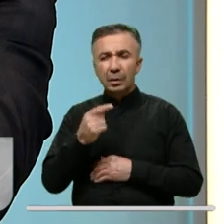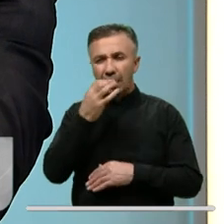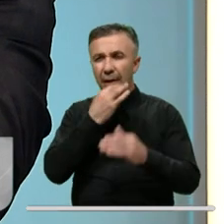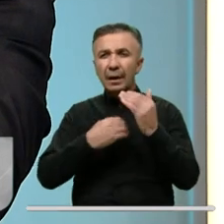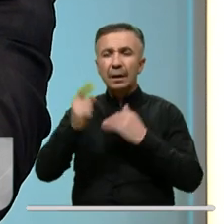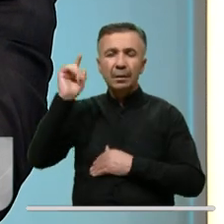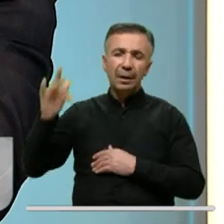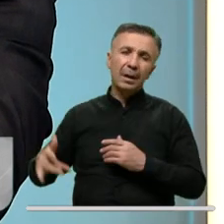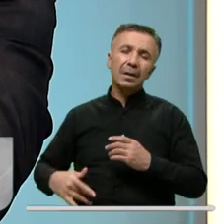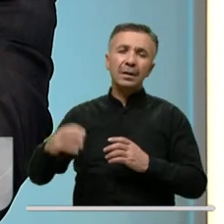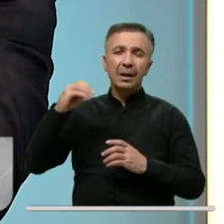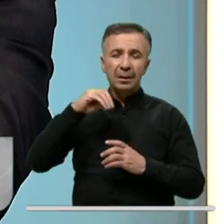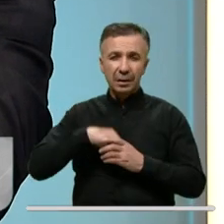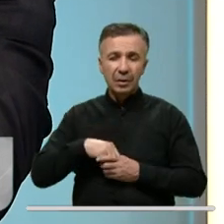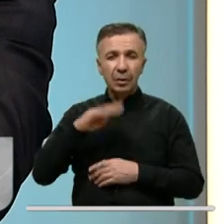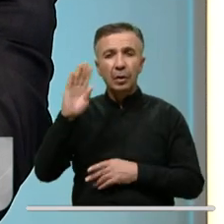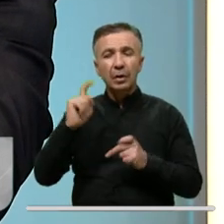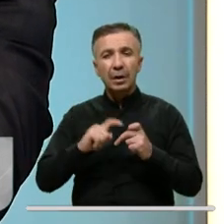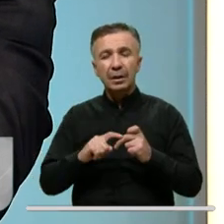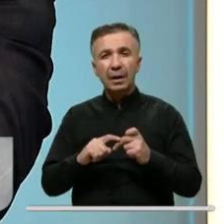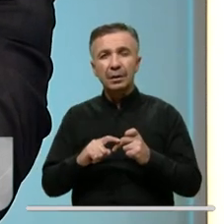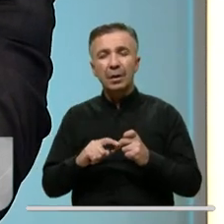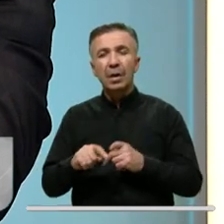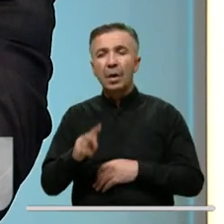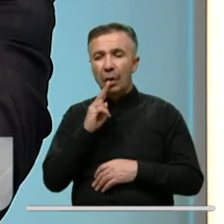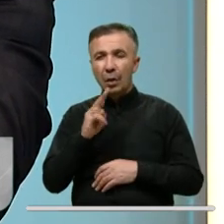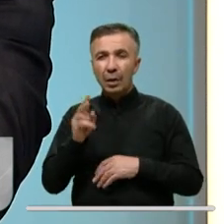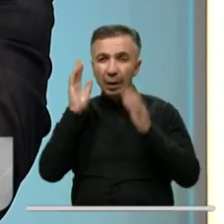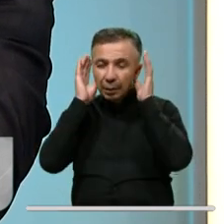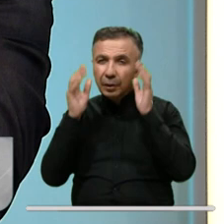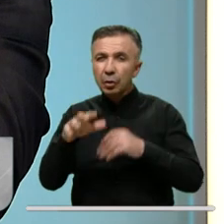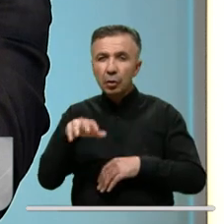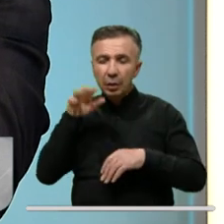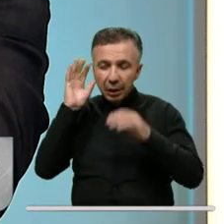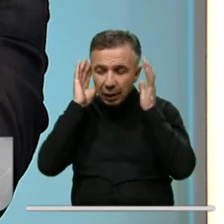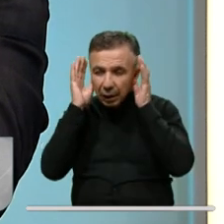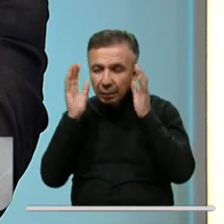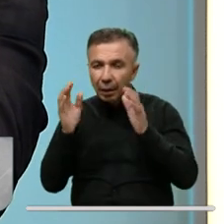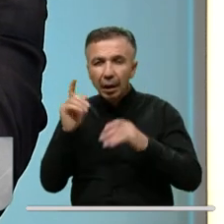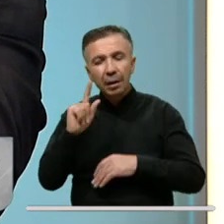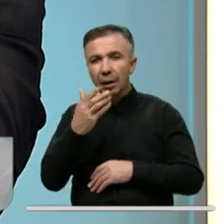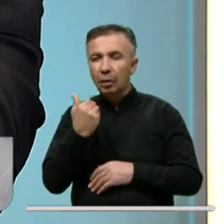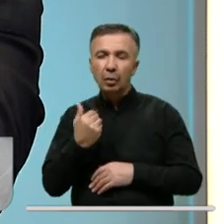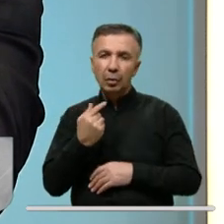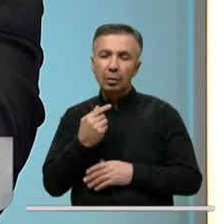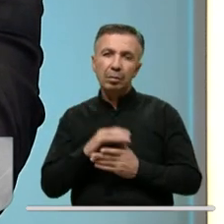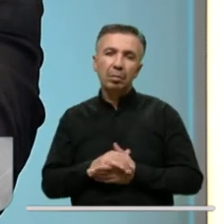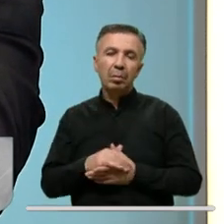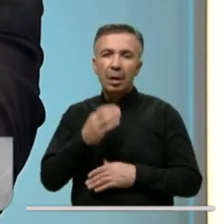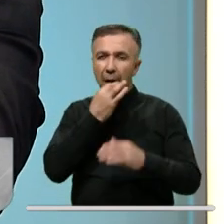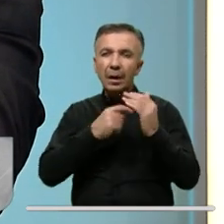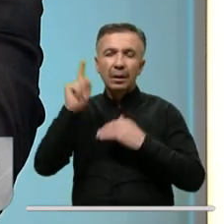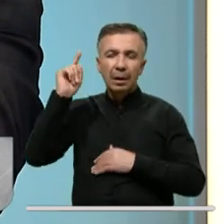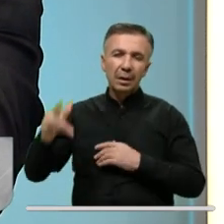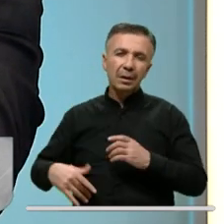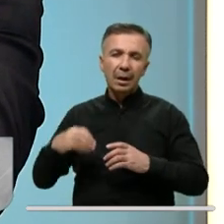ettim Allah rızası için dört rekat olarak öğle namazının sünnetini kılmaya Buna gerek yok Niyet ettim dört